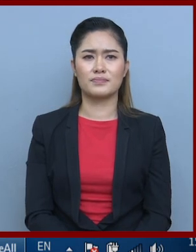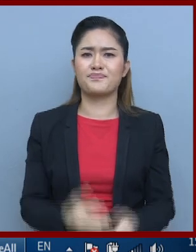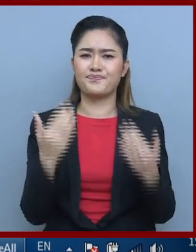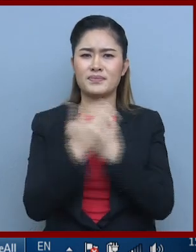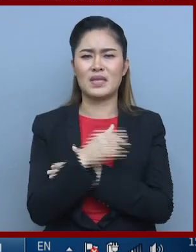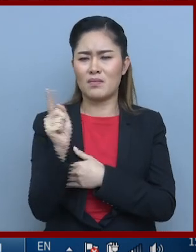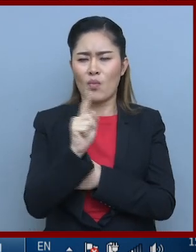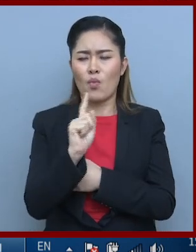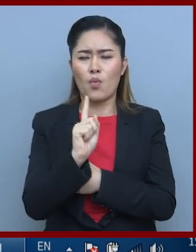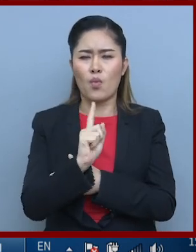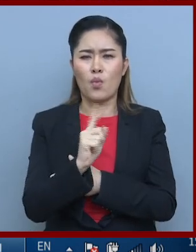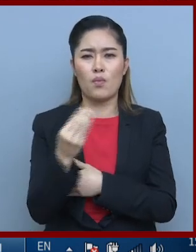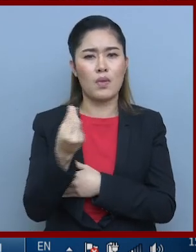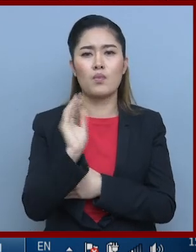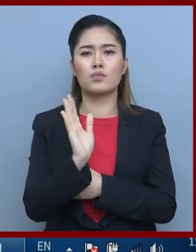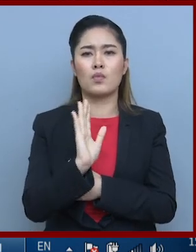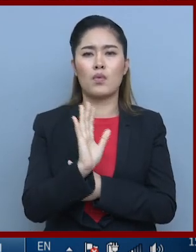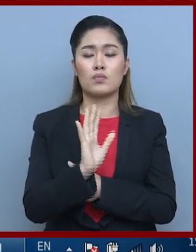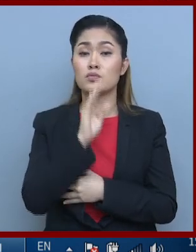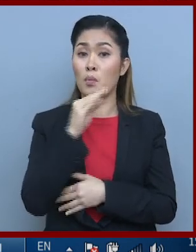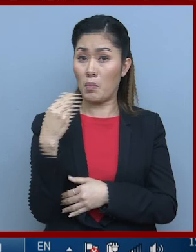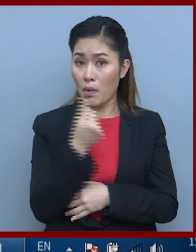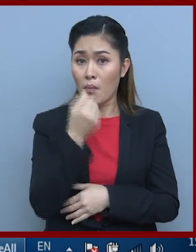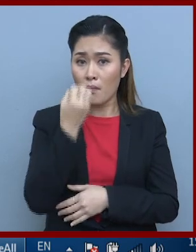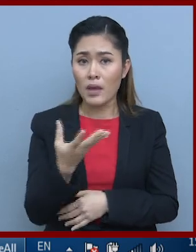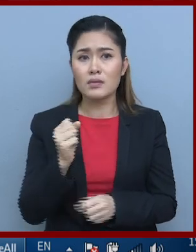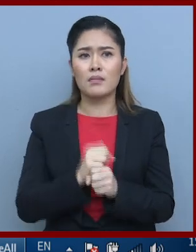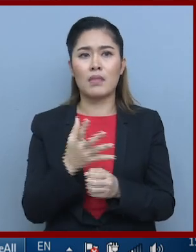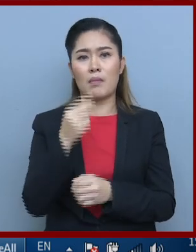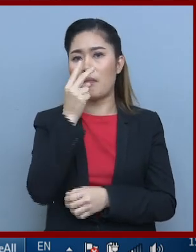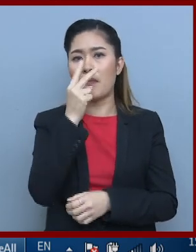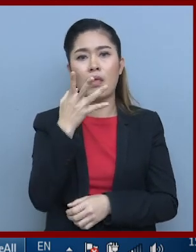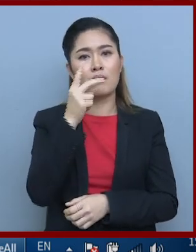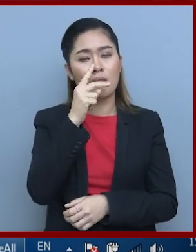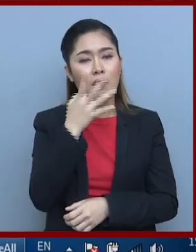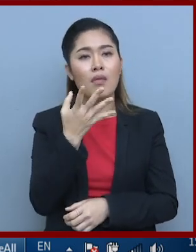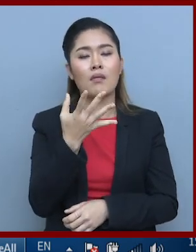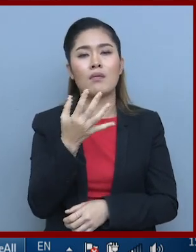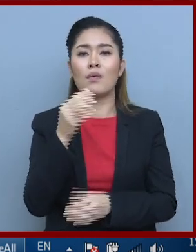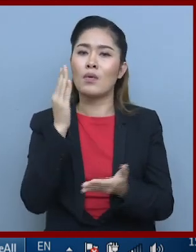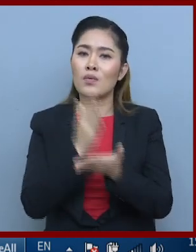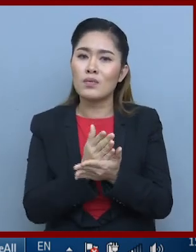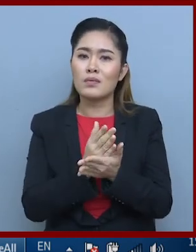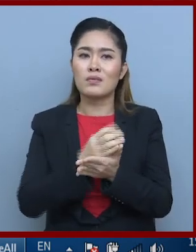าไปเปลี่ยนให้มันถี่มากนะถ้าถี่มากเป็นยังไงนักศึกษามองไม่เห็นว่ามันติดมันดับนะ